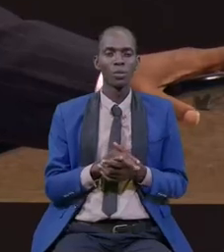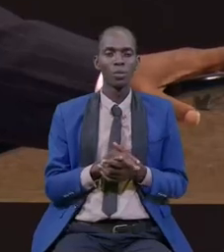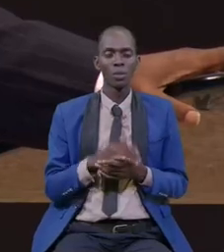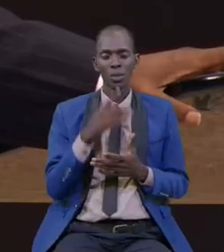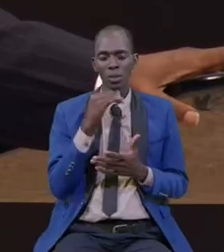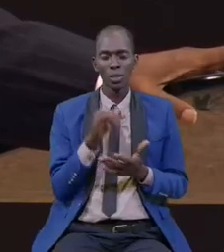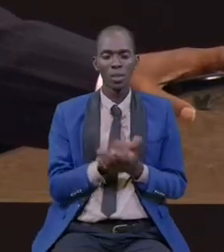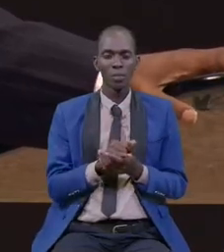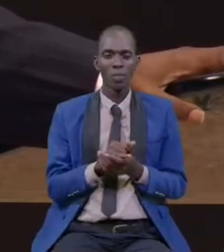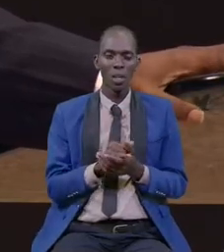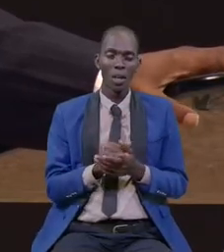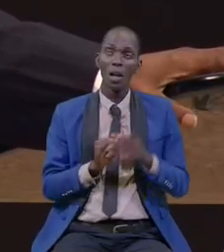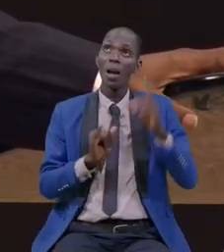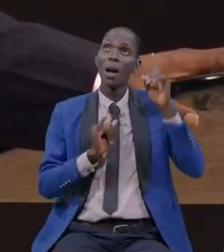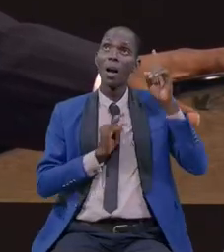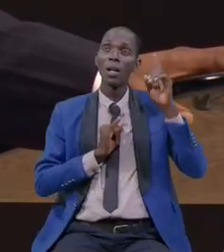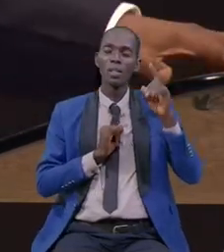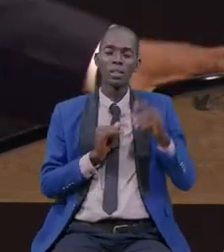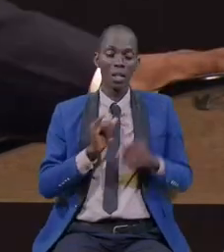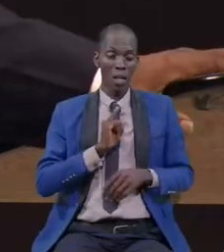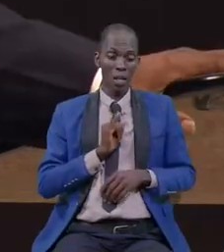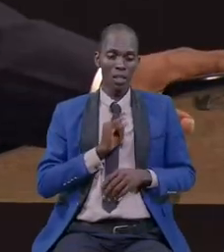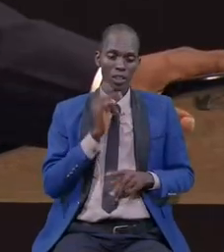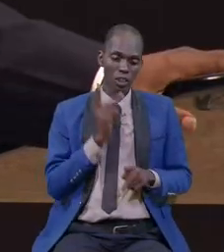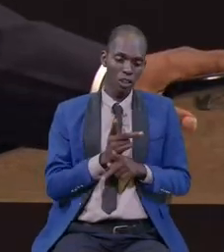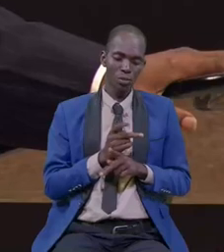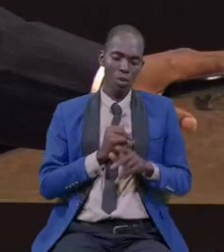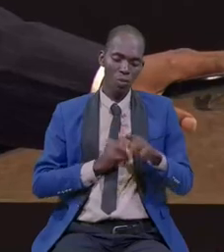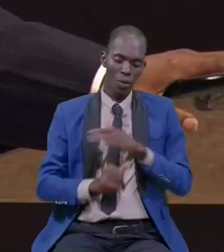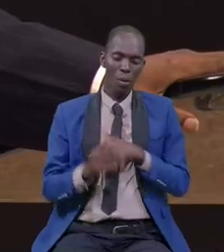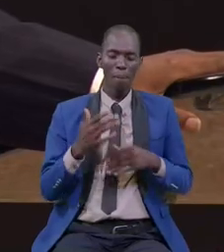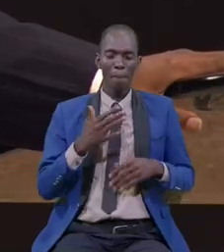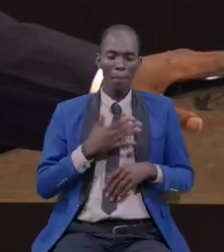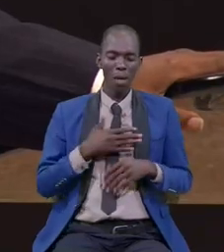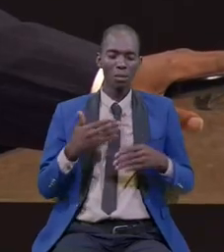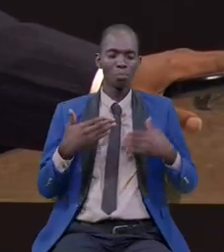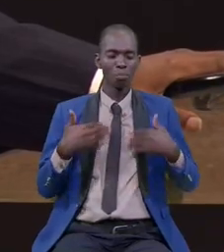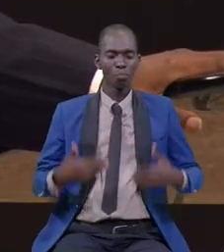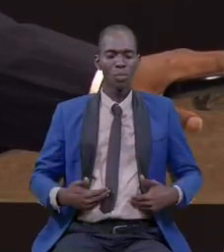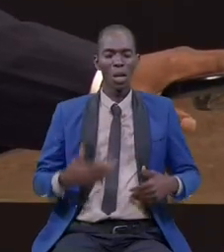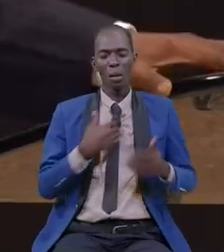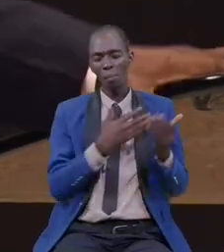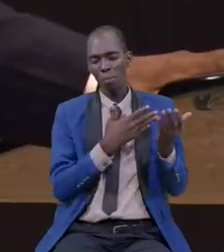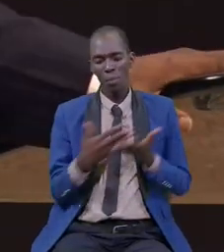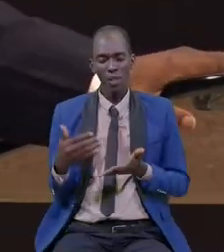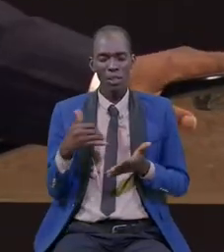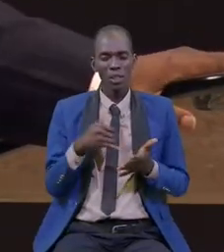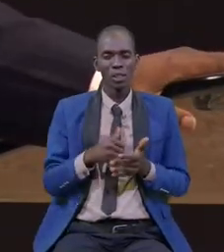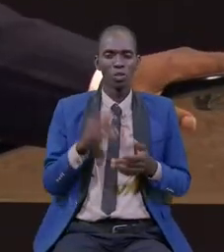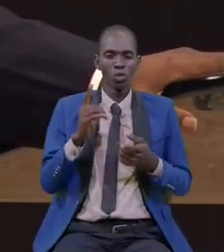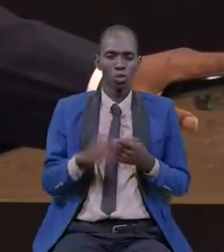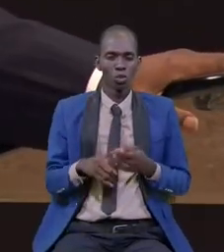traite durement mon corps et je le tiens ass sujettir de